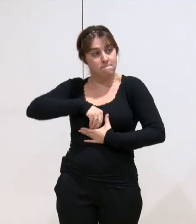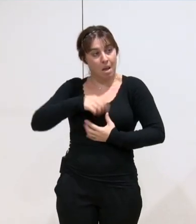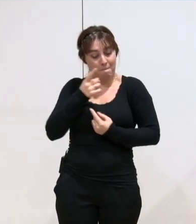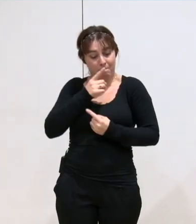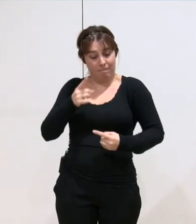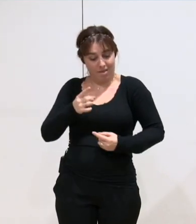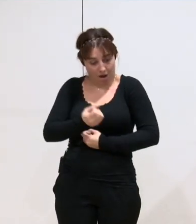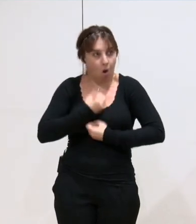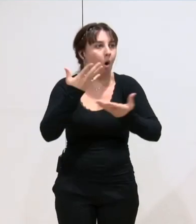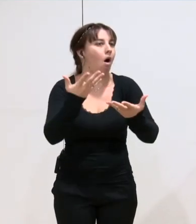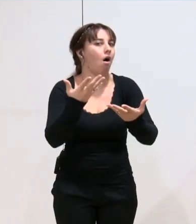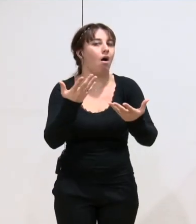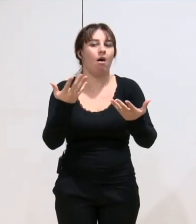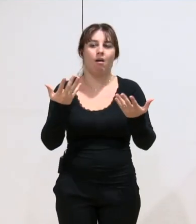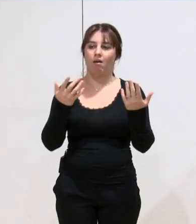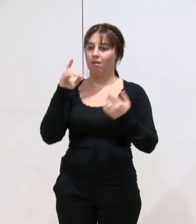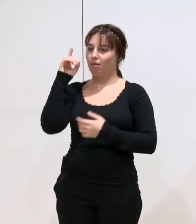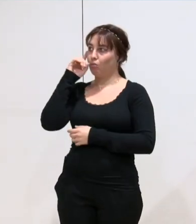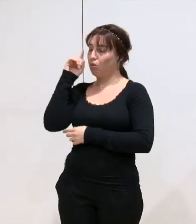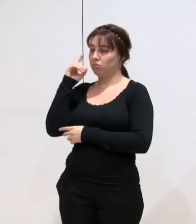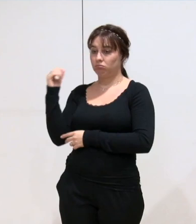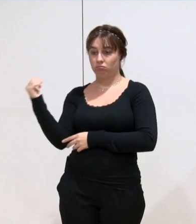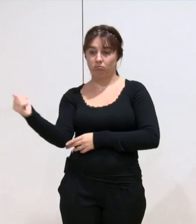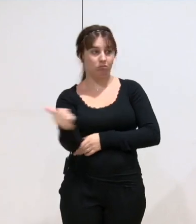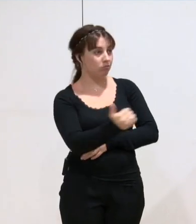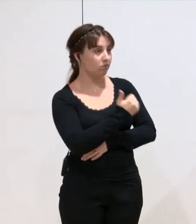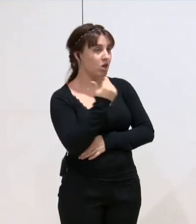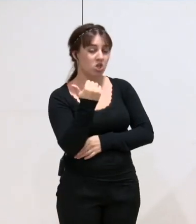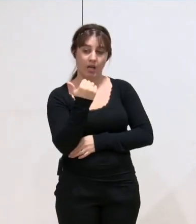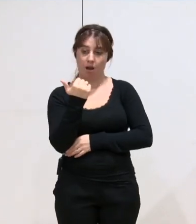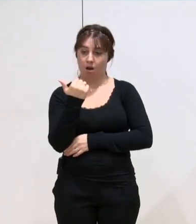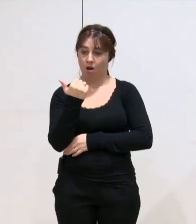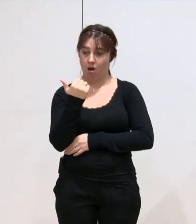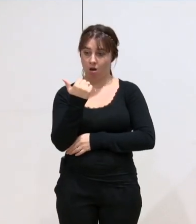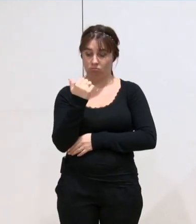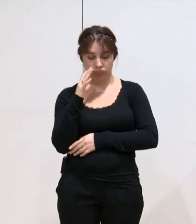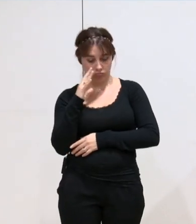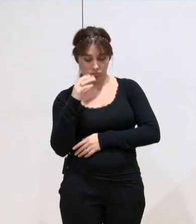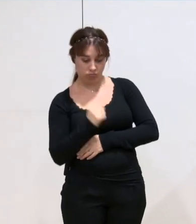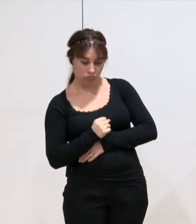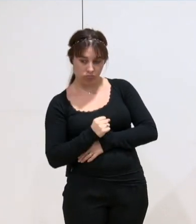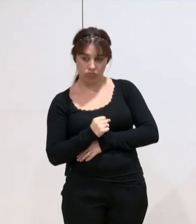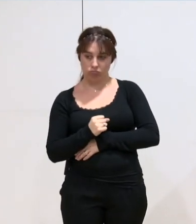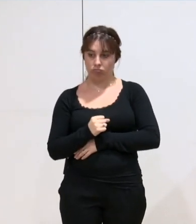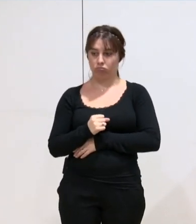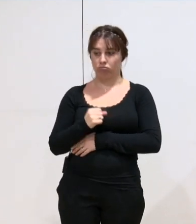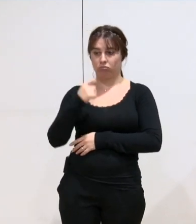seulement voilà, chacun d'entre nous a pris connaissance des déclarations de Jean